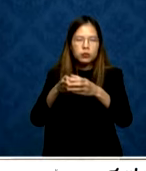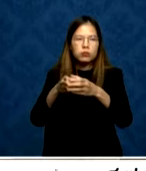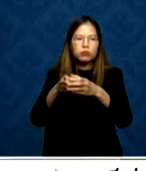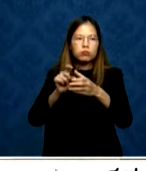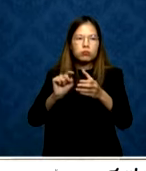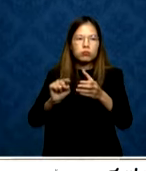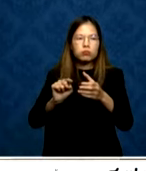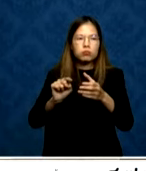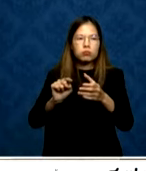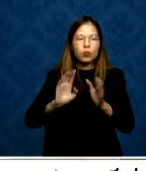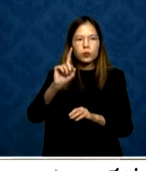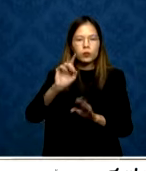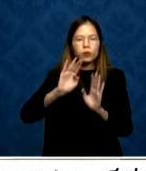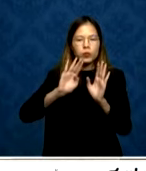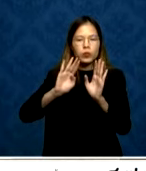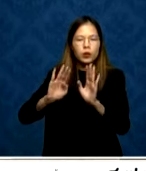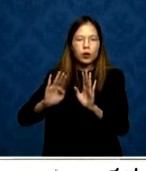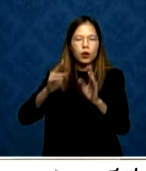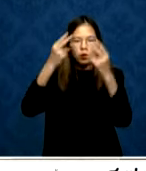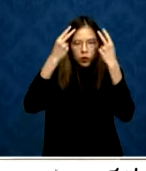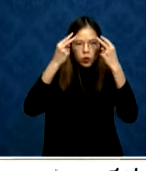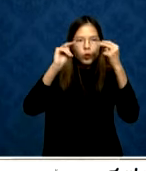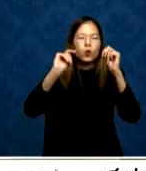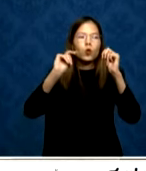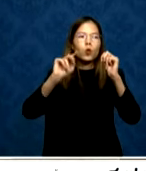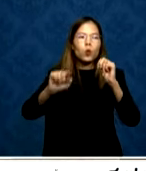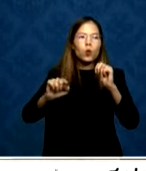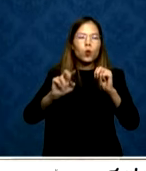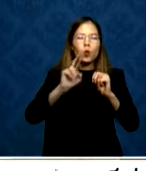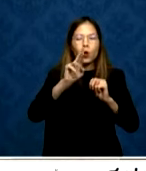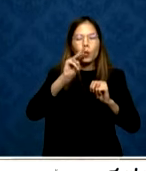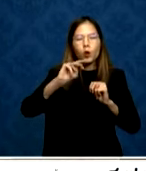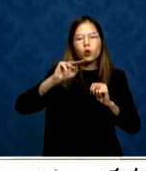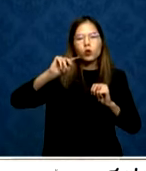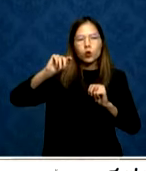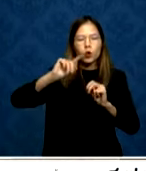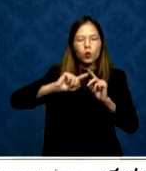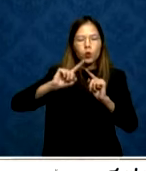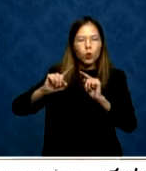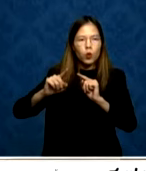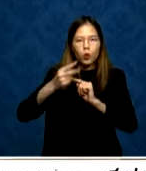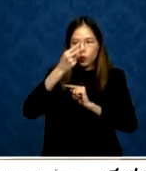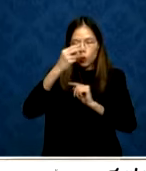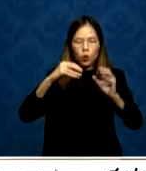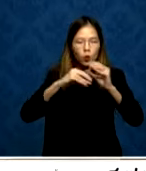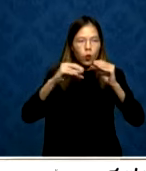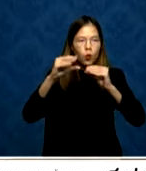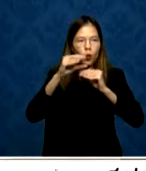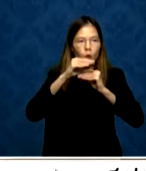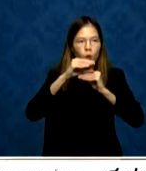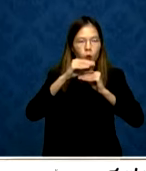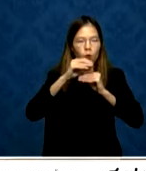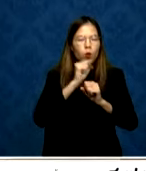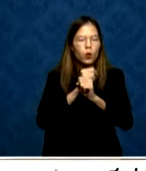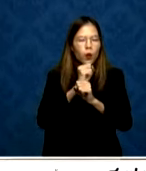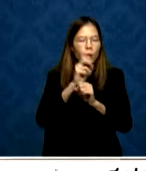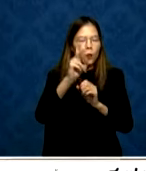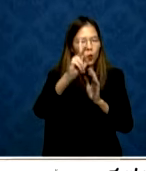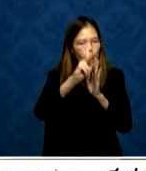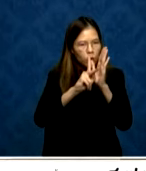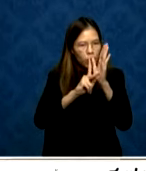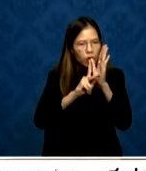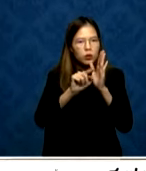ะครับและก็ขอฝากถึงท่านนายกรัฐมนตรีและรัฐมนตรีด้วยนะครับว่าถ้าเห็นว่าโครงสร้างในการทํากฎหมาย